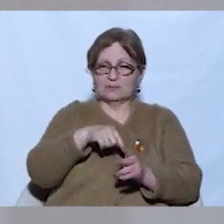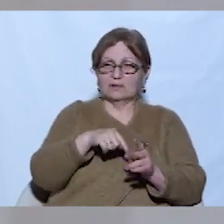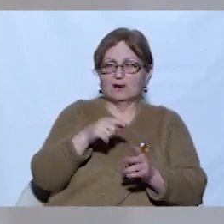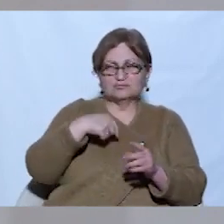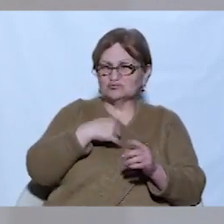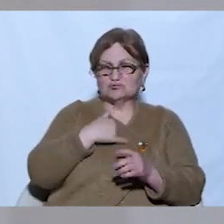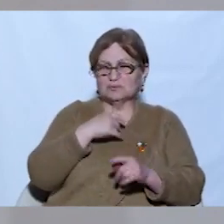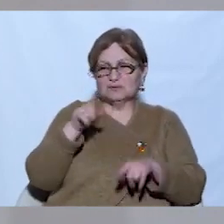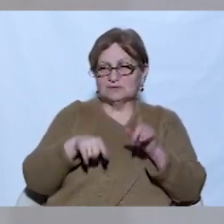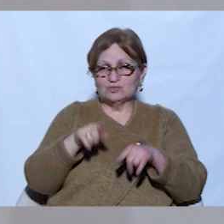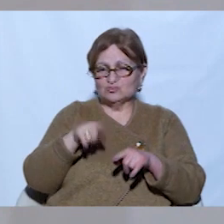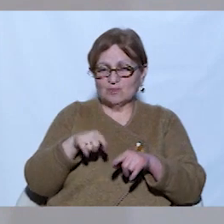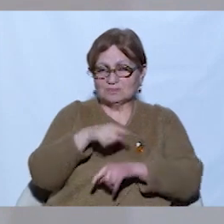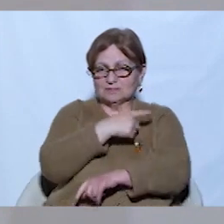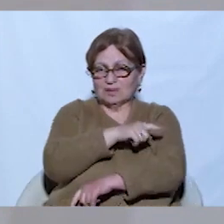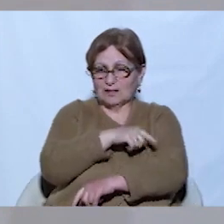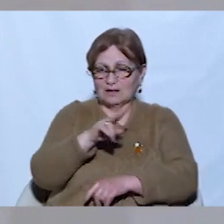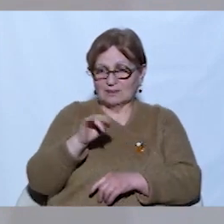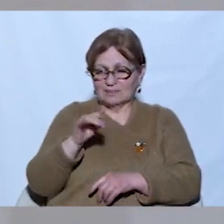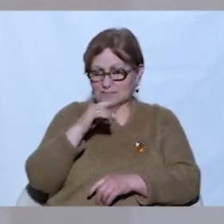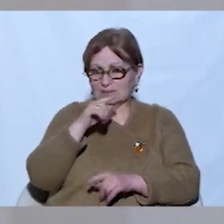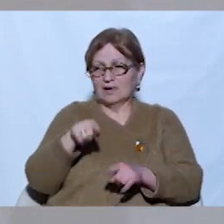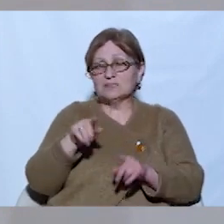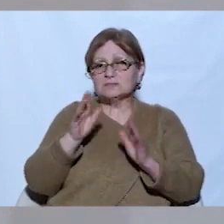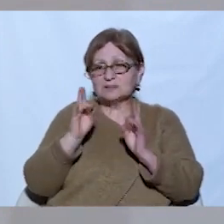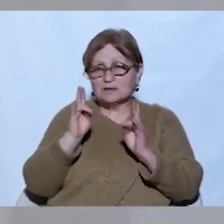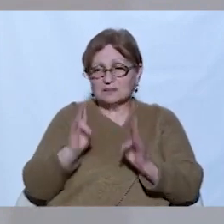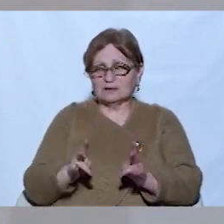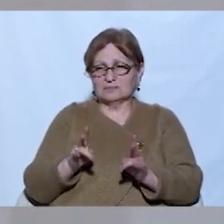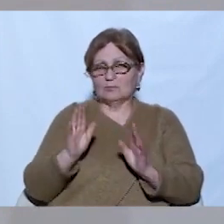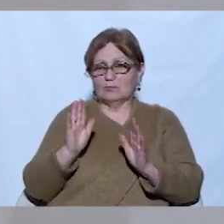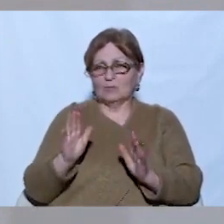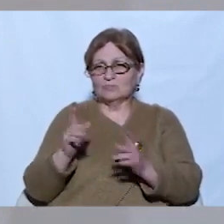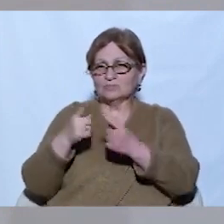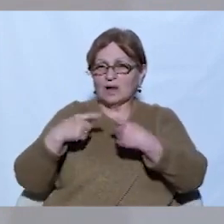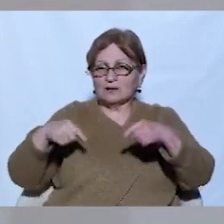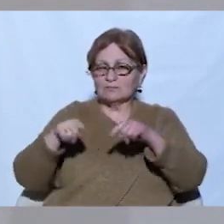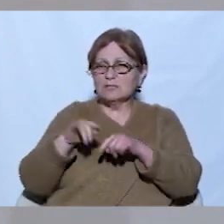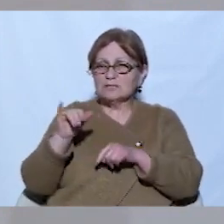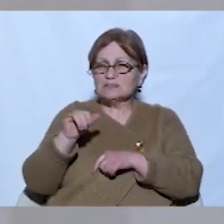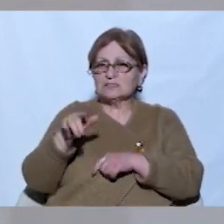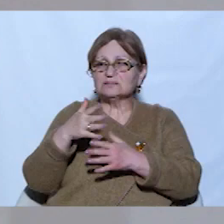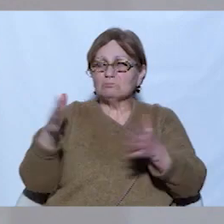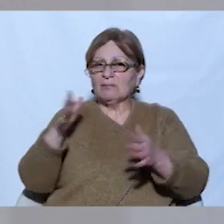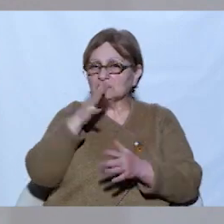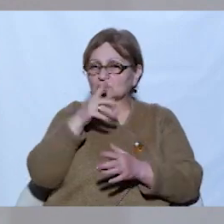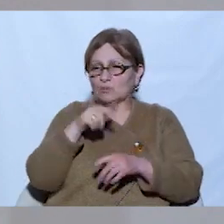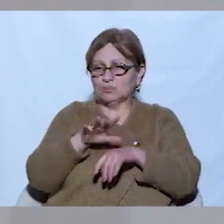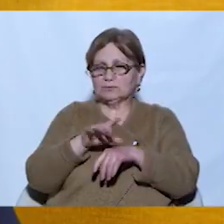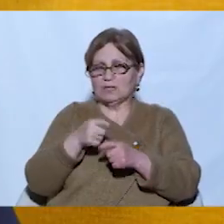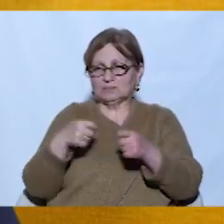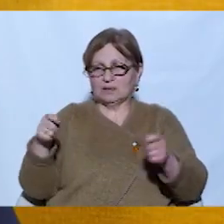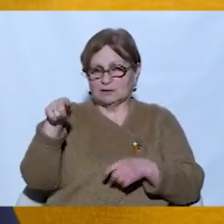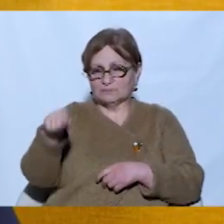ხდება სკოლაში, სკოლაში, თუ ხდება კლინიკაში, უფრო იშვიათად კლინიკაში და ნუ როგორც წესი ხდება იმ გარემოში,